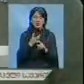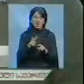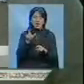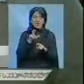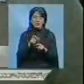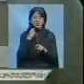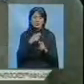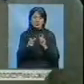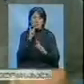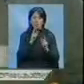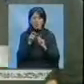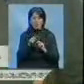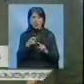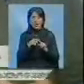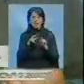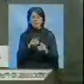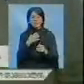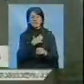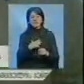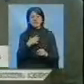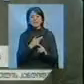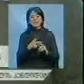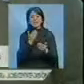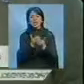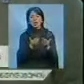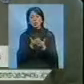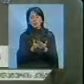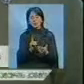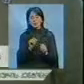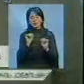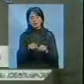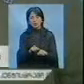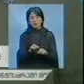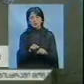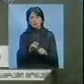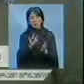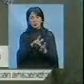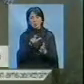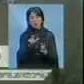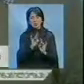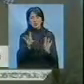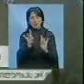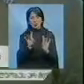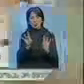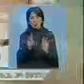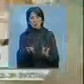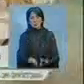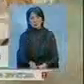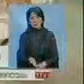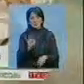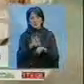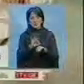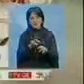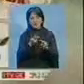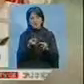გადაჭარბებული ალკოჰოლის მოხმარებაზე. აი ეს არის ძირითადი რეკომენდაციები, რომელიც შეიძლება მოსახლეობისთვის იქნეს მიწოდებული.